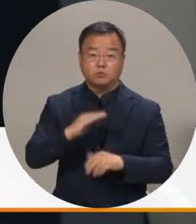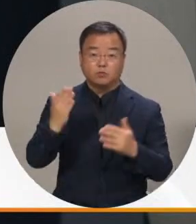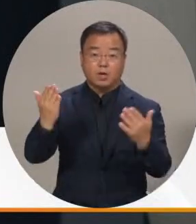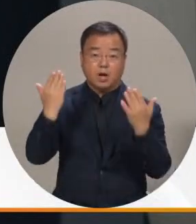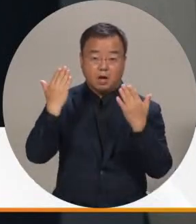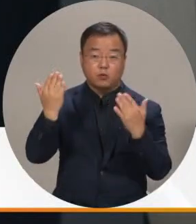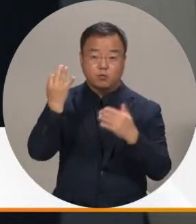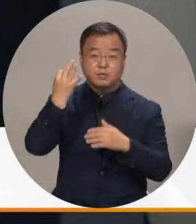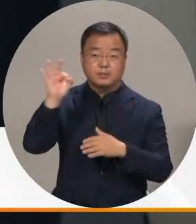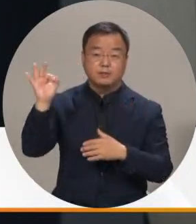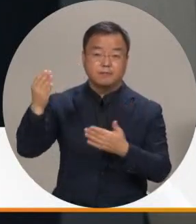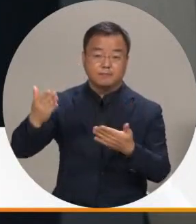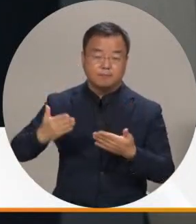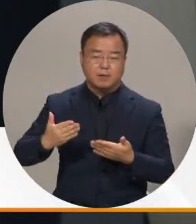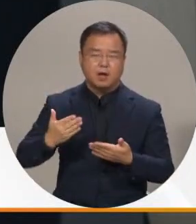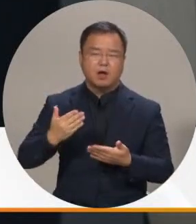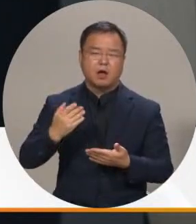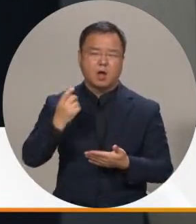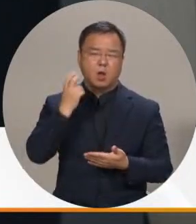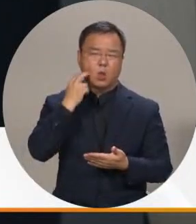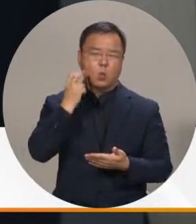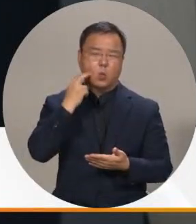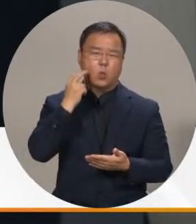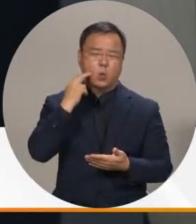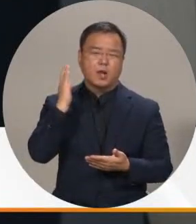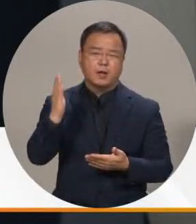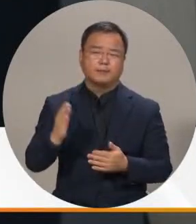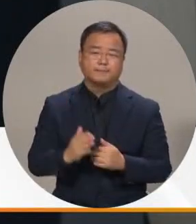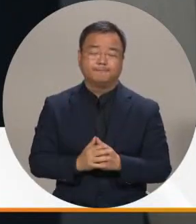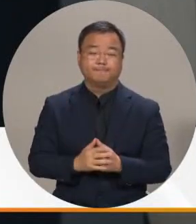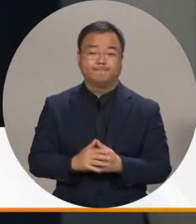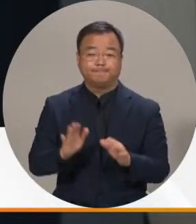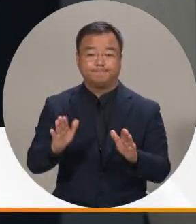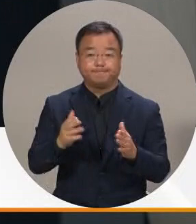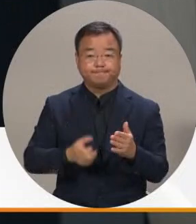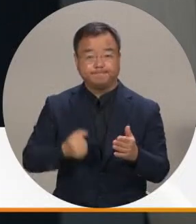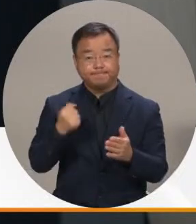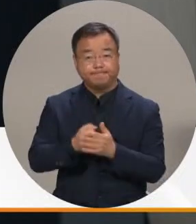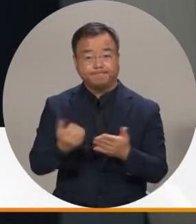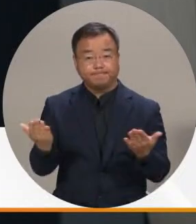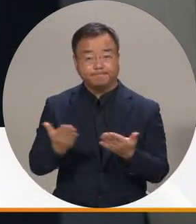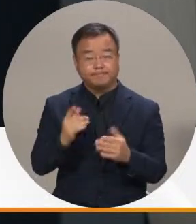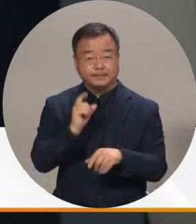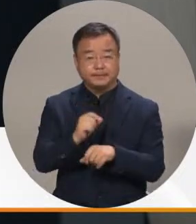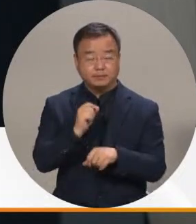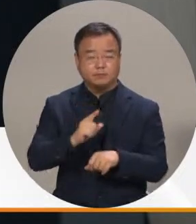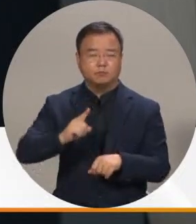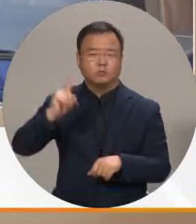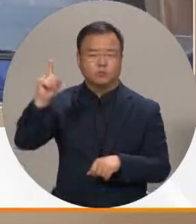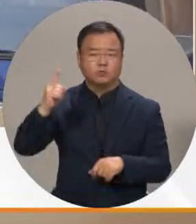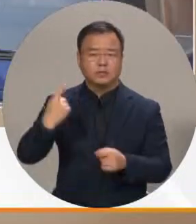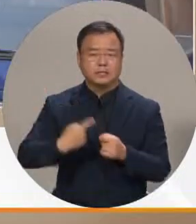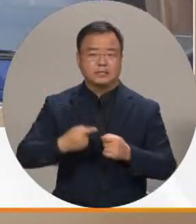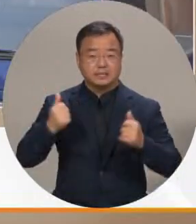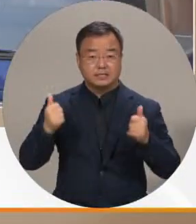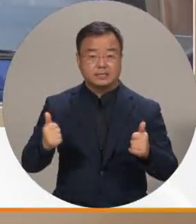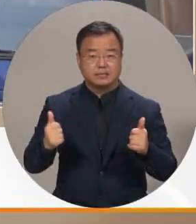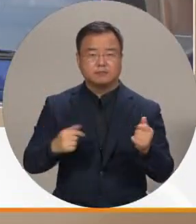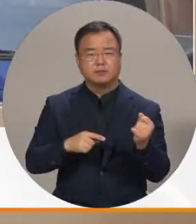인정받았다라는 것은 자조적인 어떤 농담을 하기도 합니다 일단 이번 판결은 행정소송 1심 판결이라 아직 좀 더